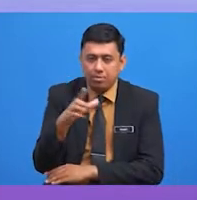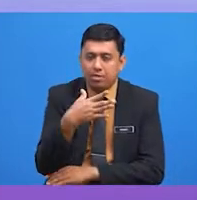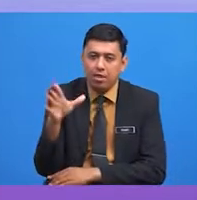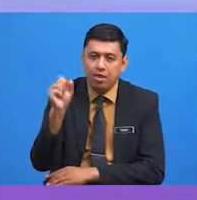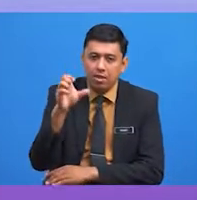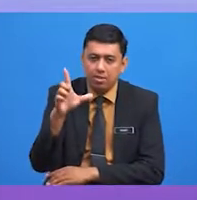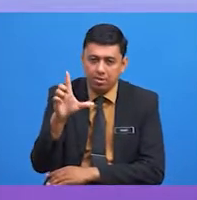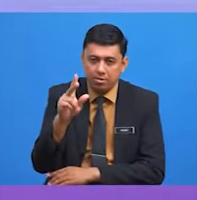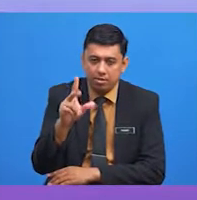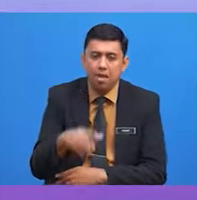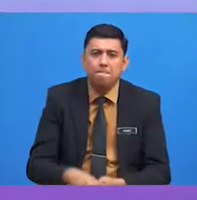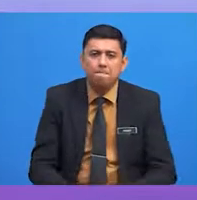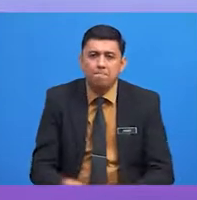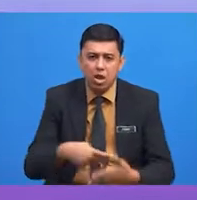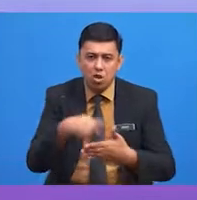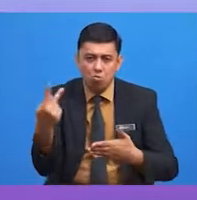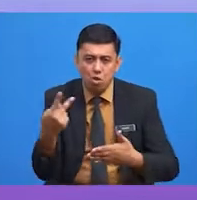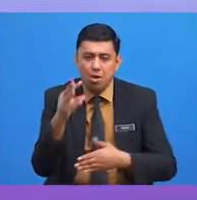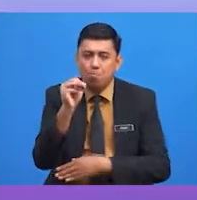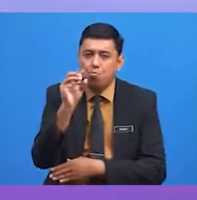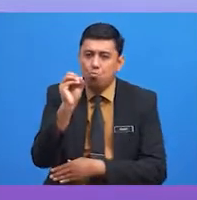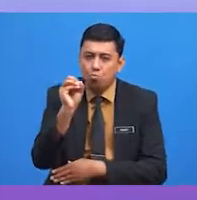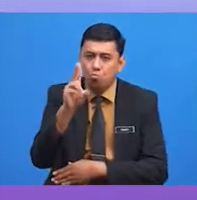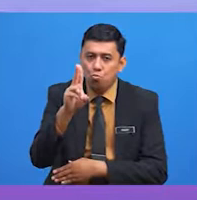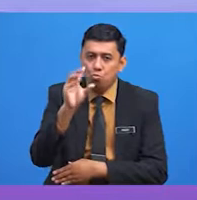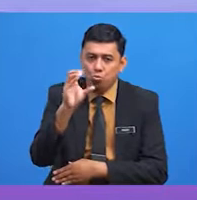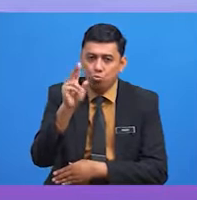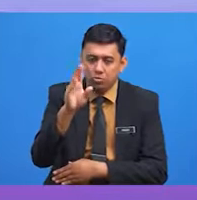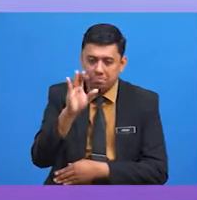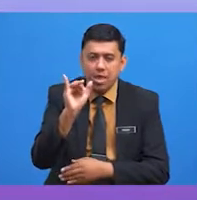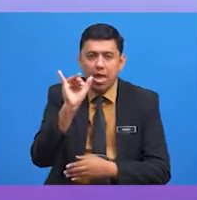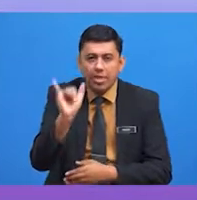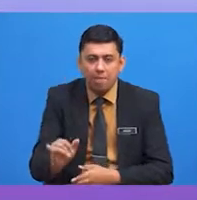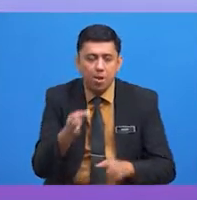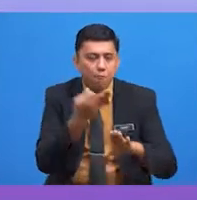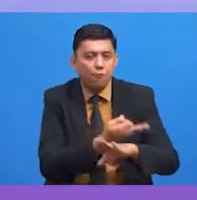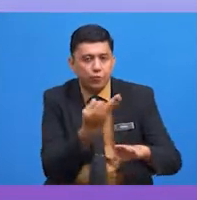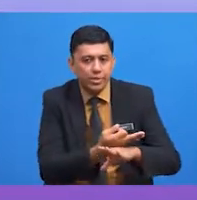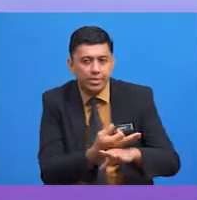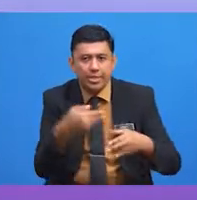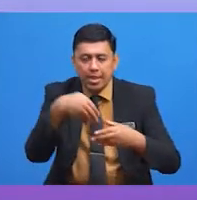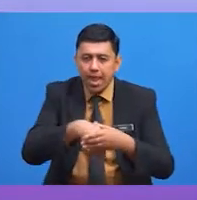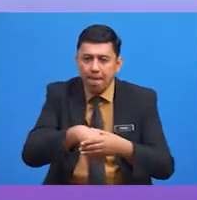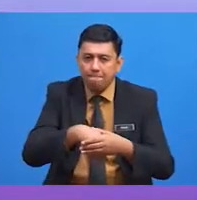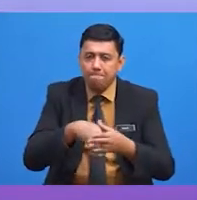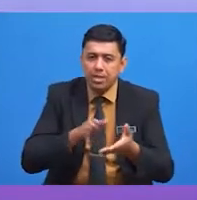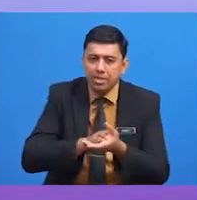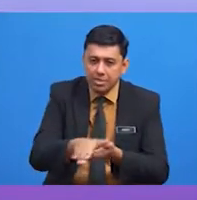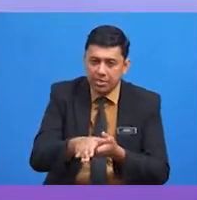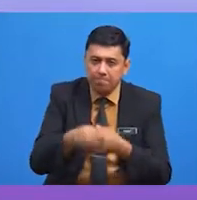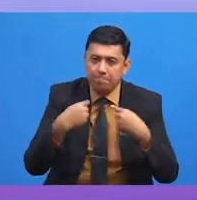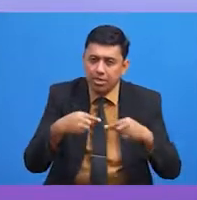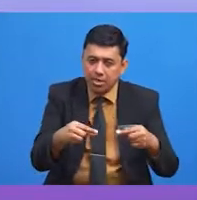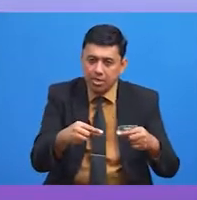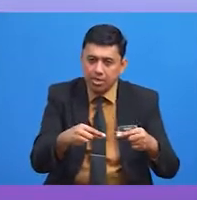kolon merembeskan mukus yang berfungsi dalam melicinkan pergerakan kandungan